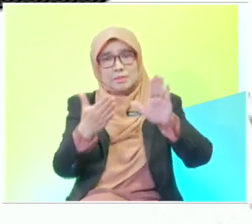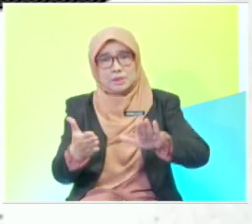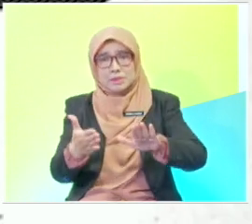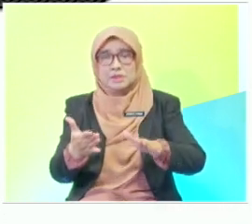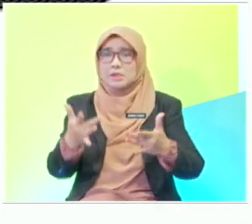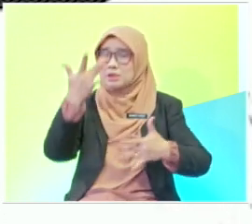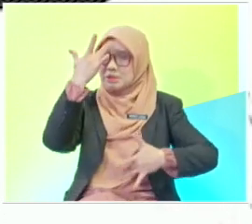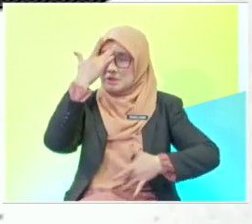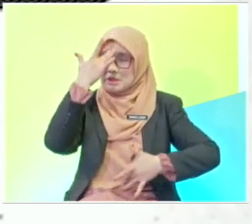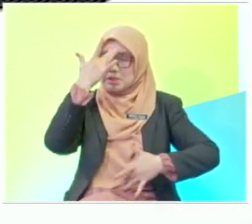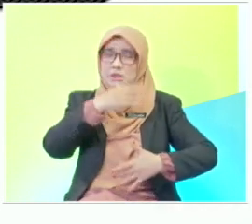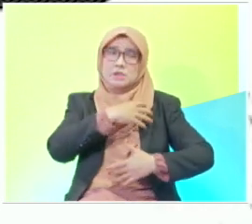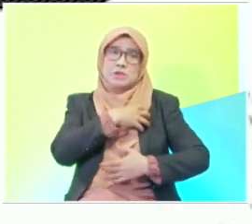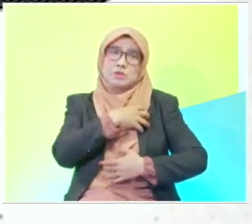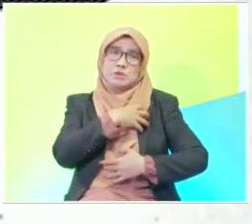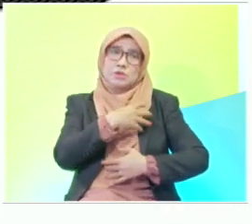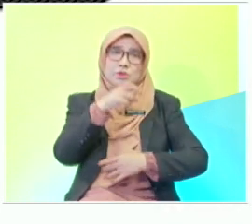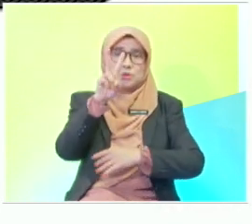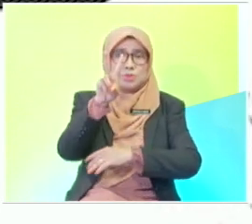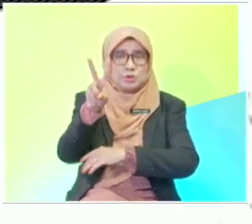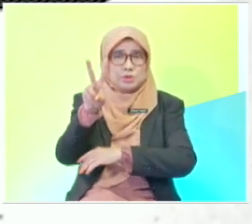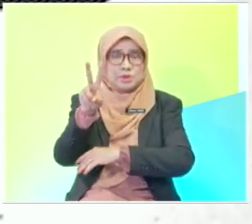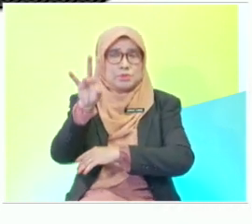mencecah 22,701 atau